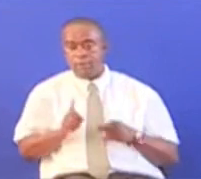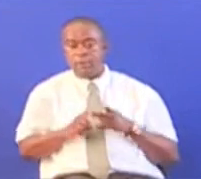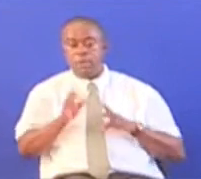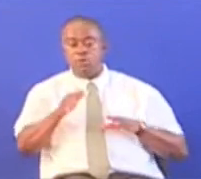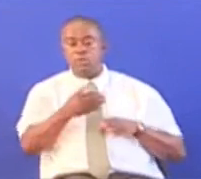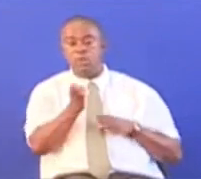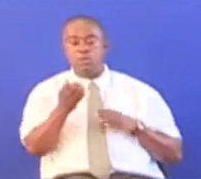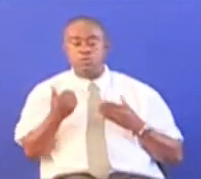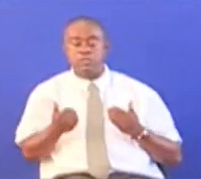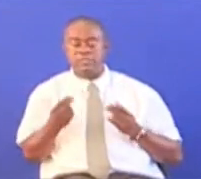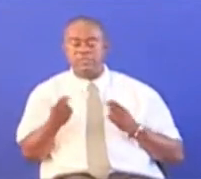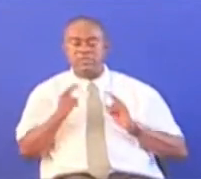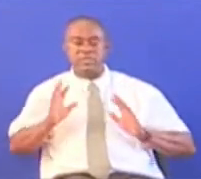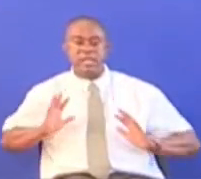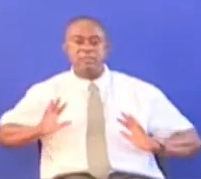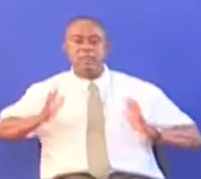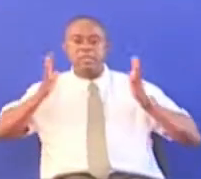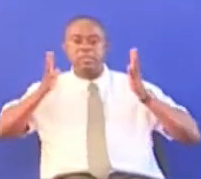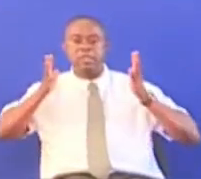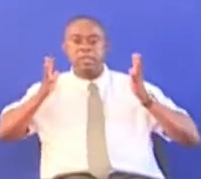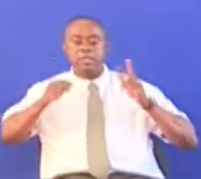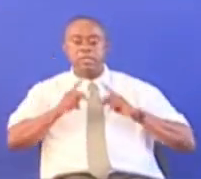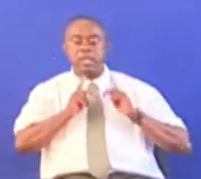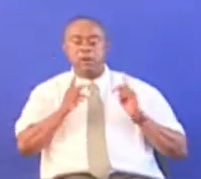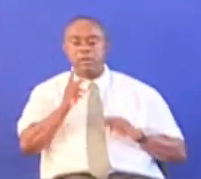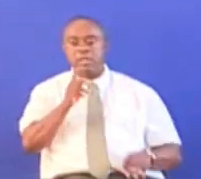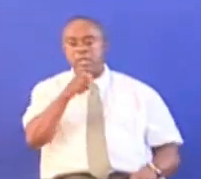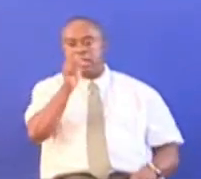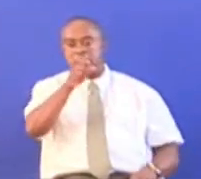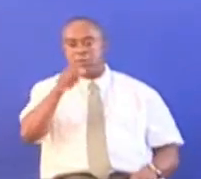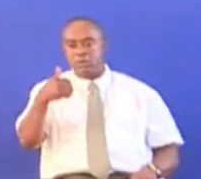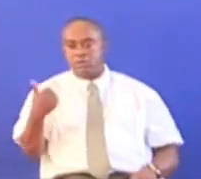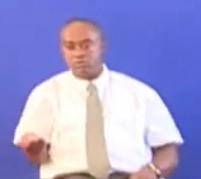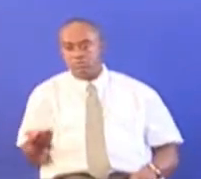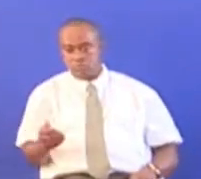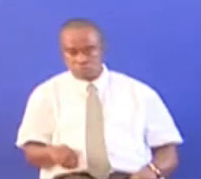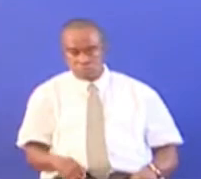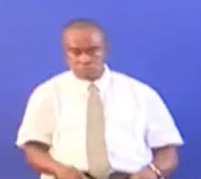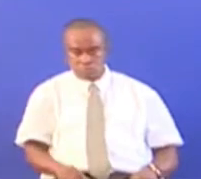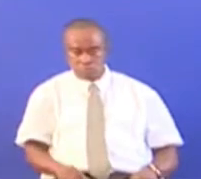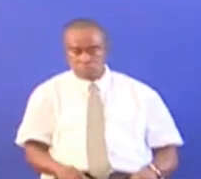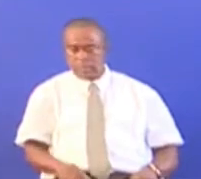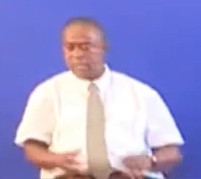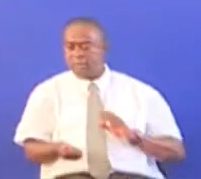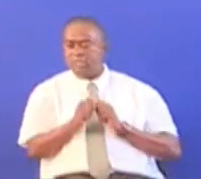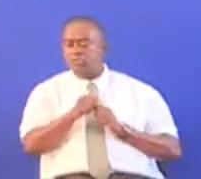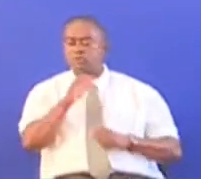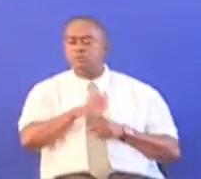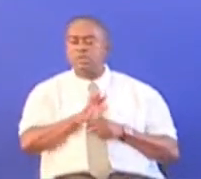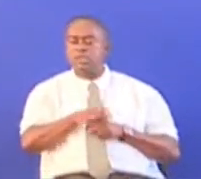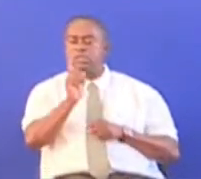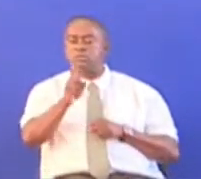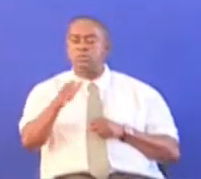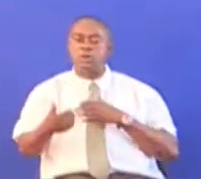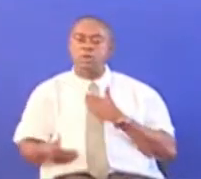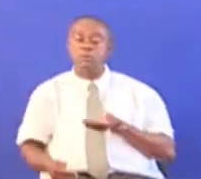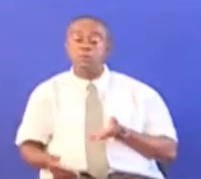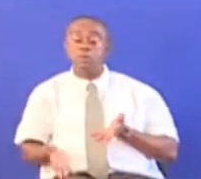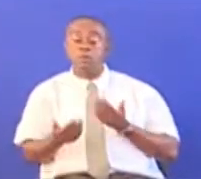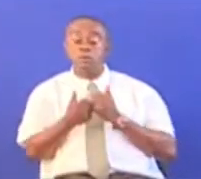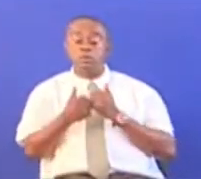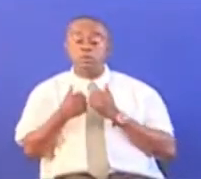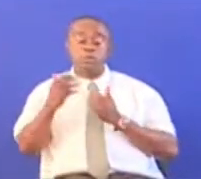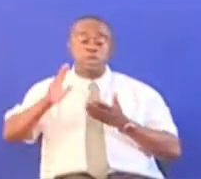utamaduni ni mtindo wa maisha, ni zile kawaida za watu, namna tunavyoishi, kwamba matatizo mengi ambayo tunayo yangeweza